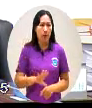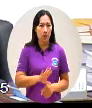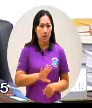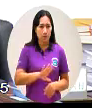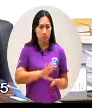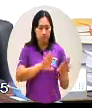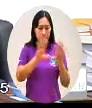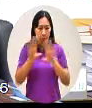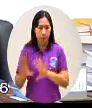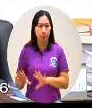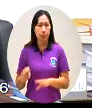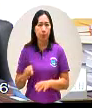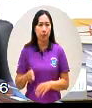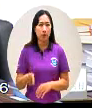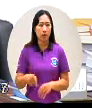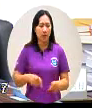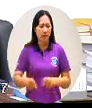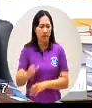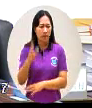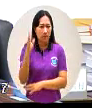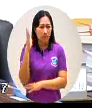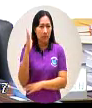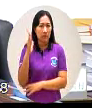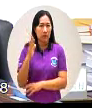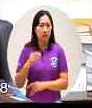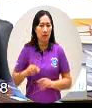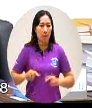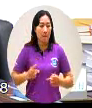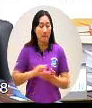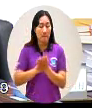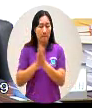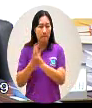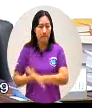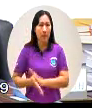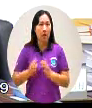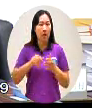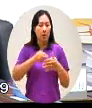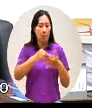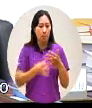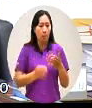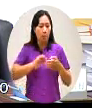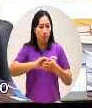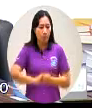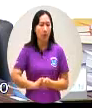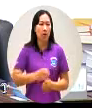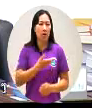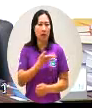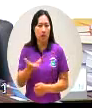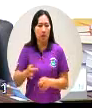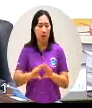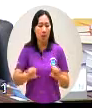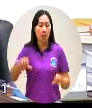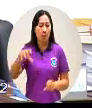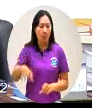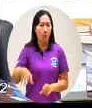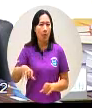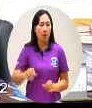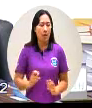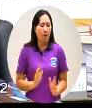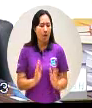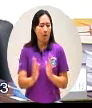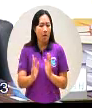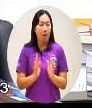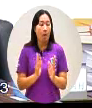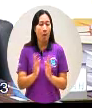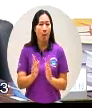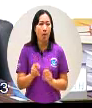改变政策的制定会当来予地方更加欢迎比咱的编医生来